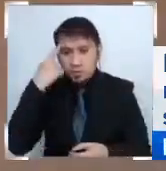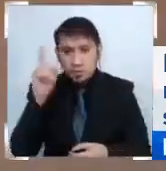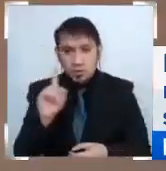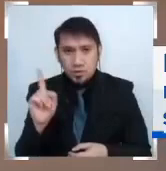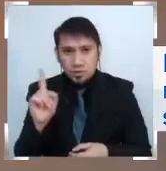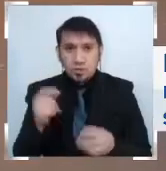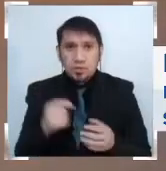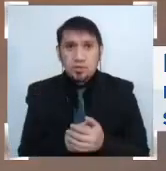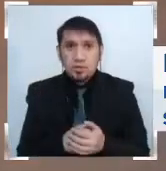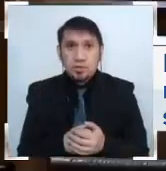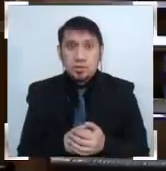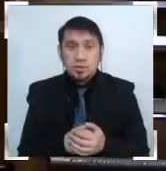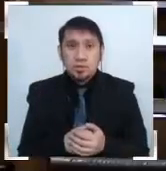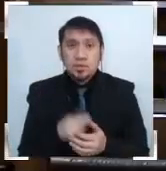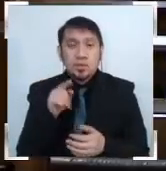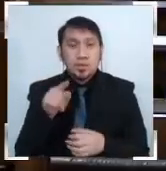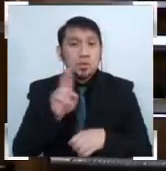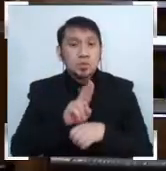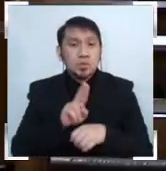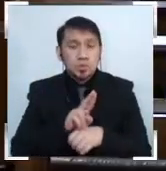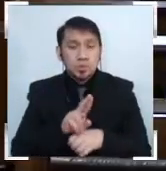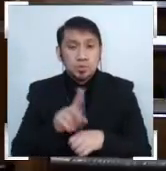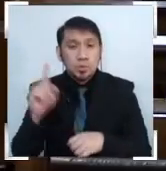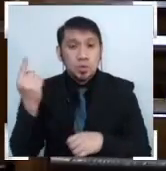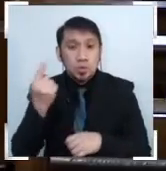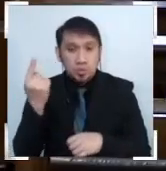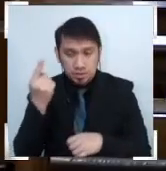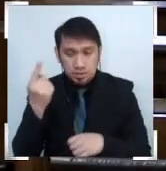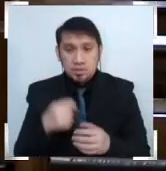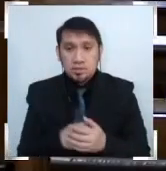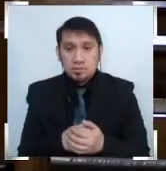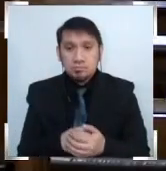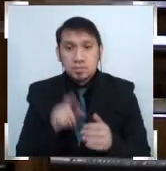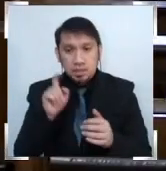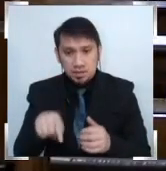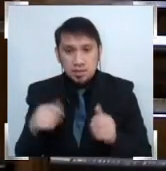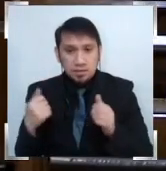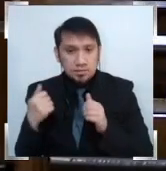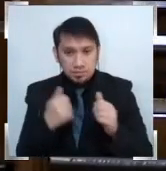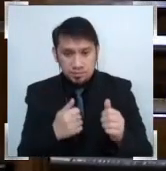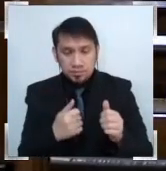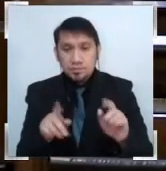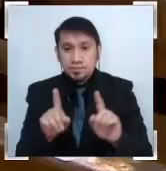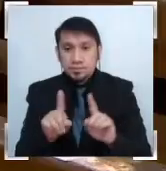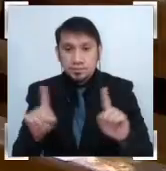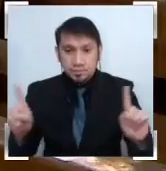option at gagamitin lang para ipaalalang sundin ang physical distancing.